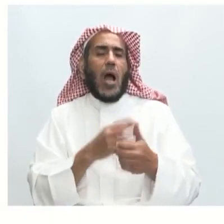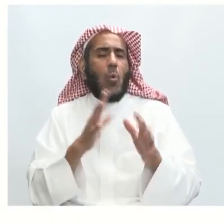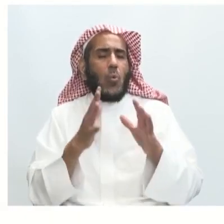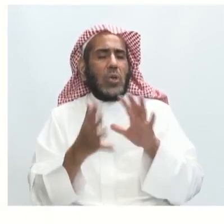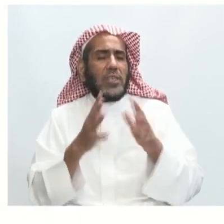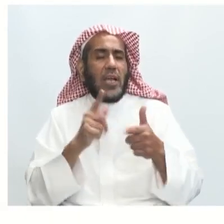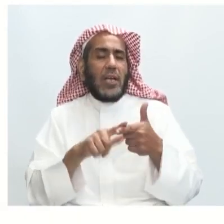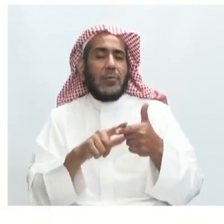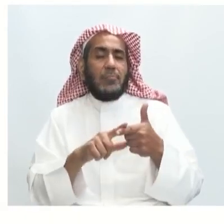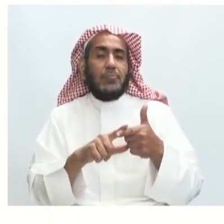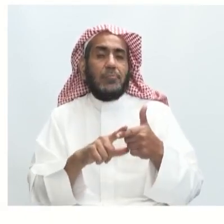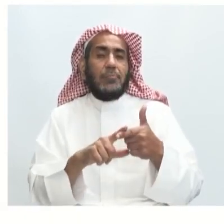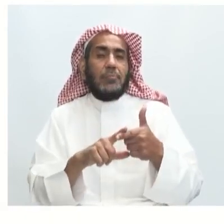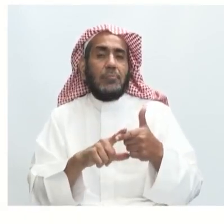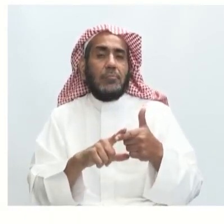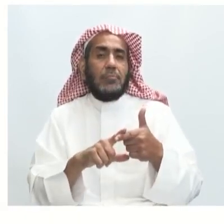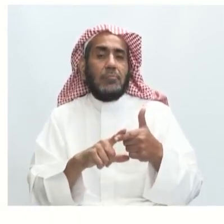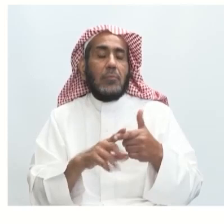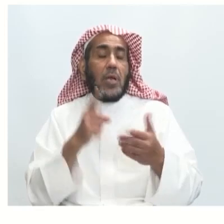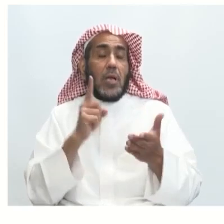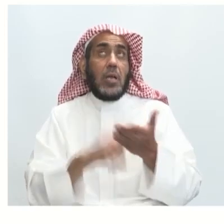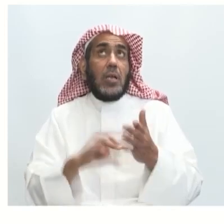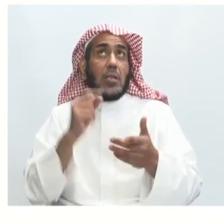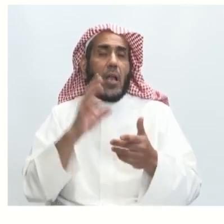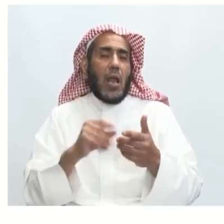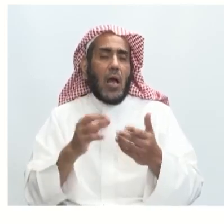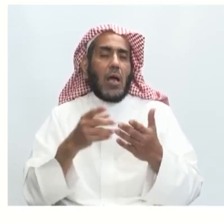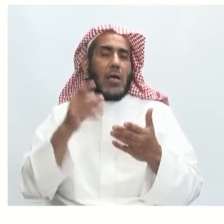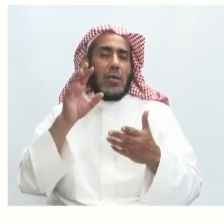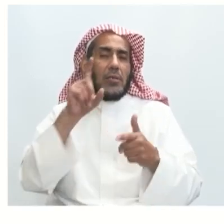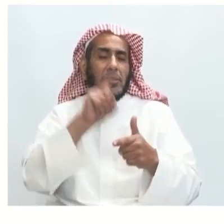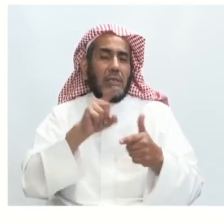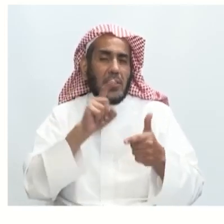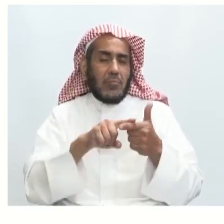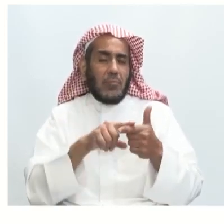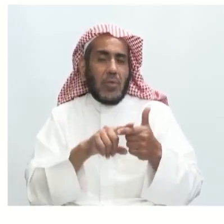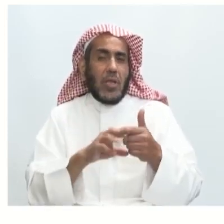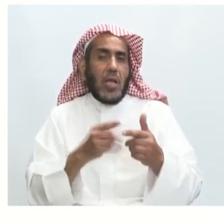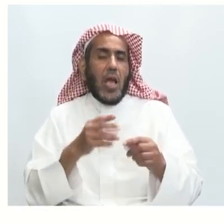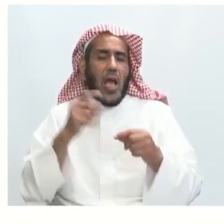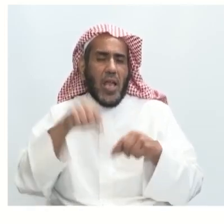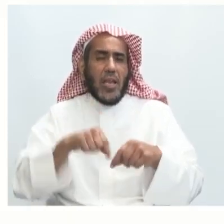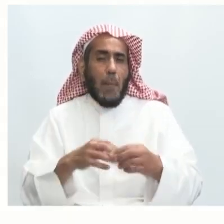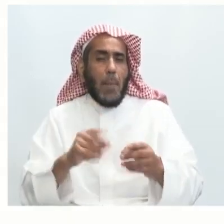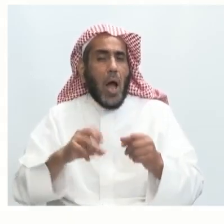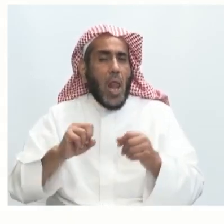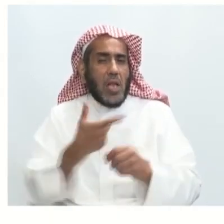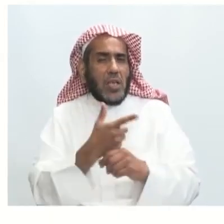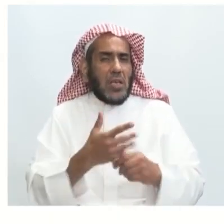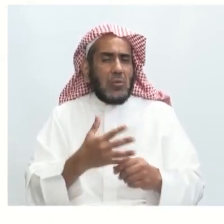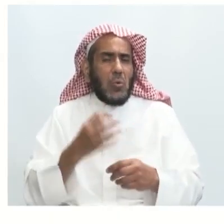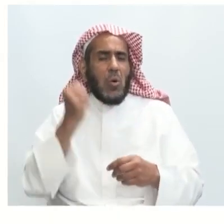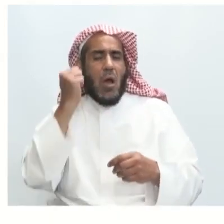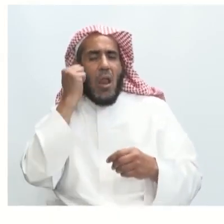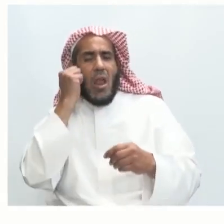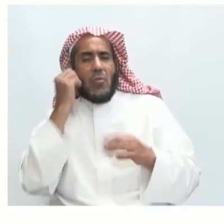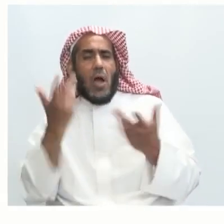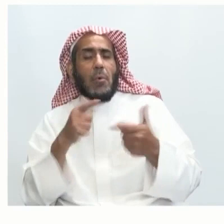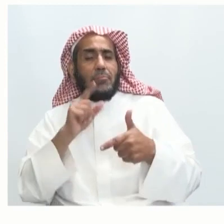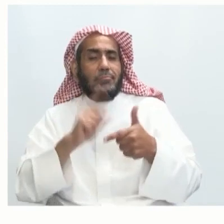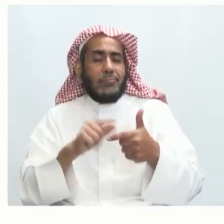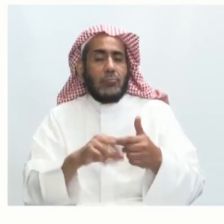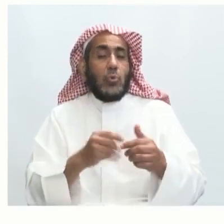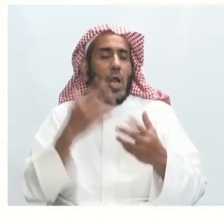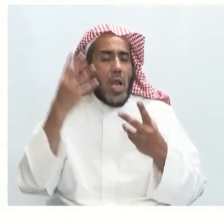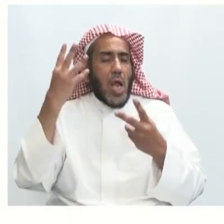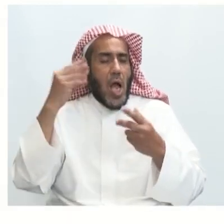للشاك ان الله سيسالكم هذا تكون للشاك ان مع العجله الندامه هنا مع العجله الندامه